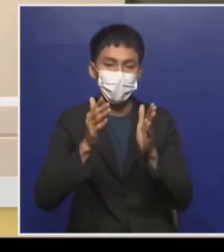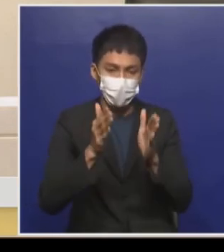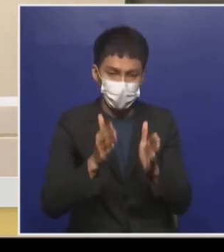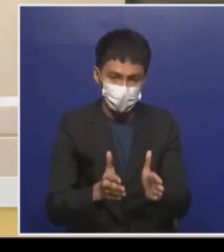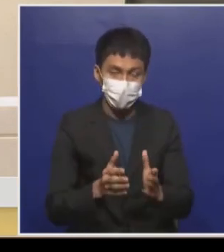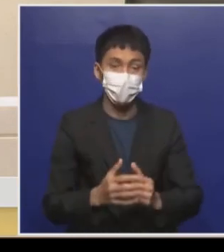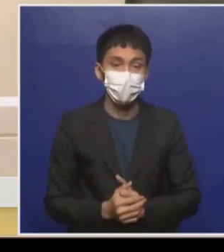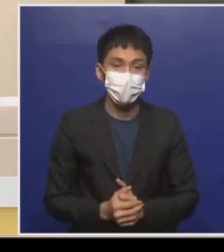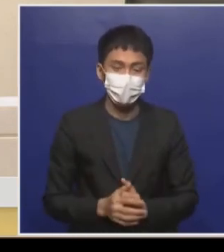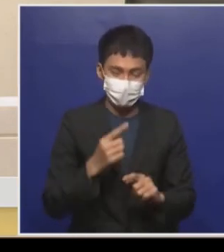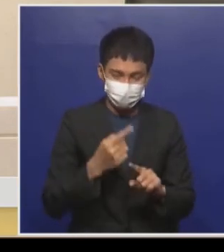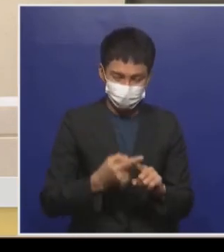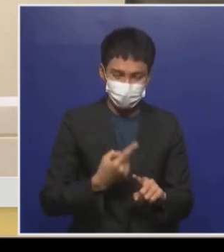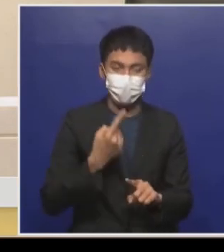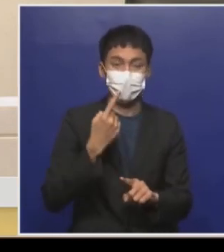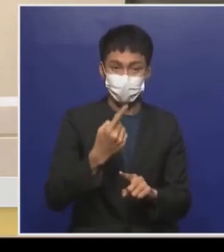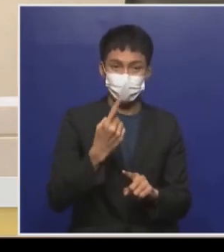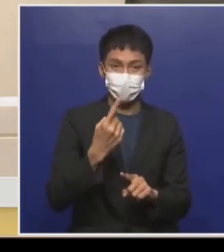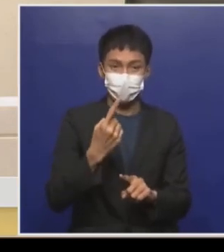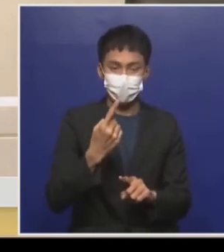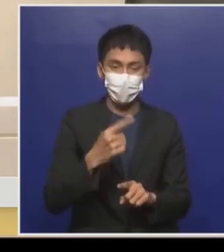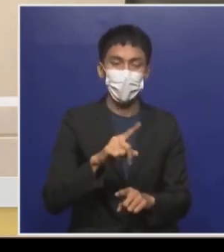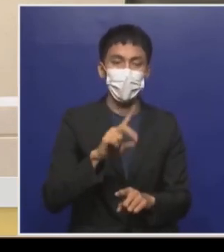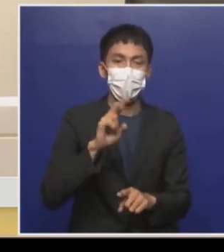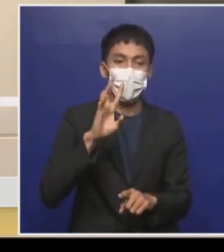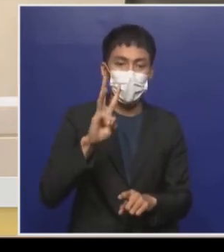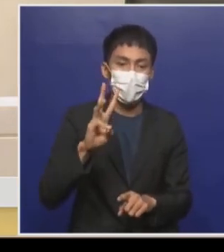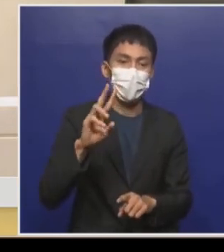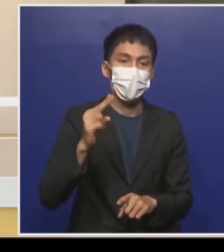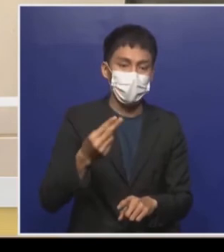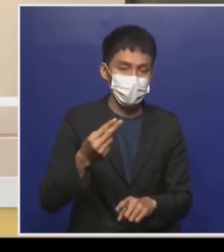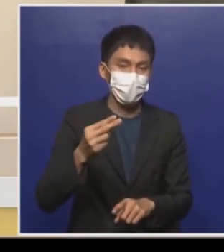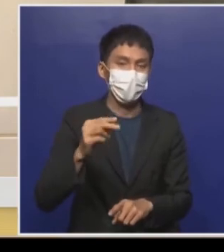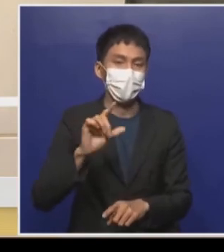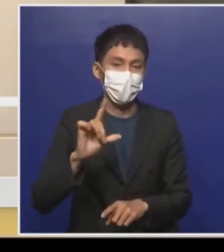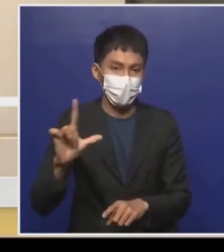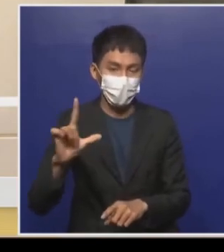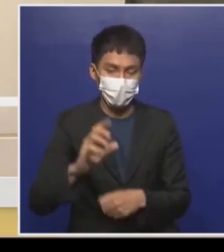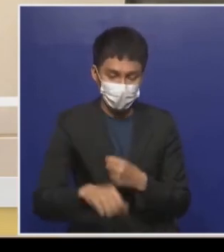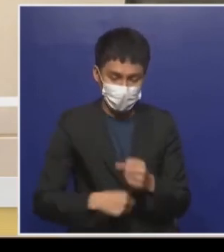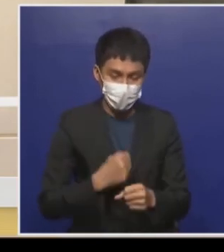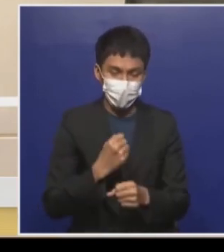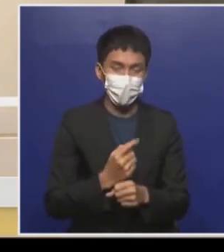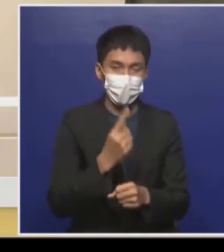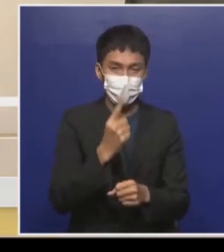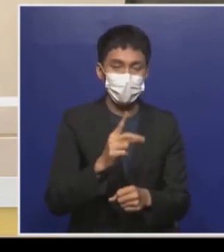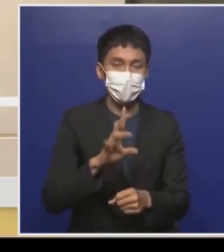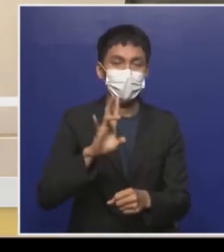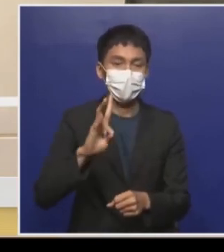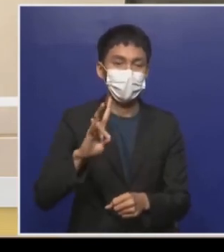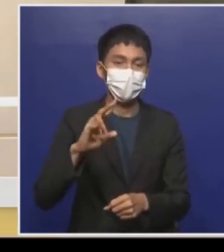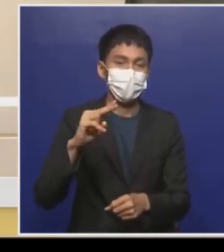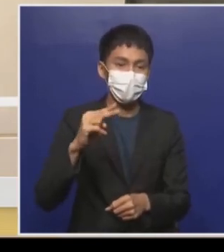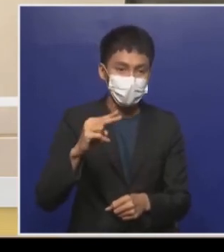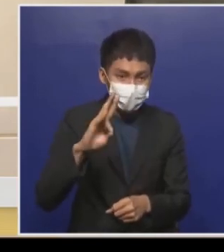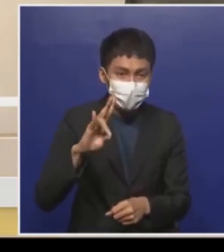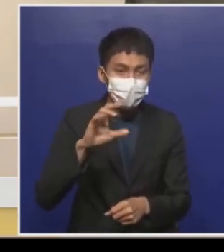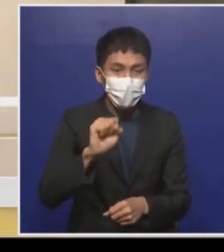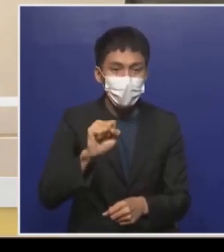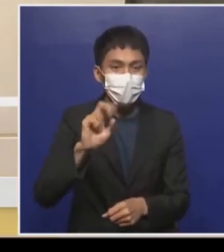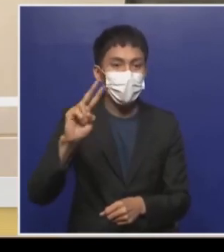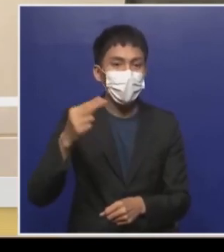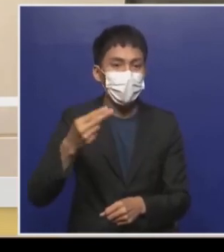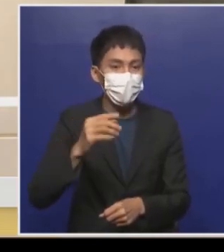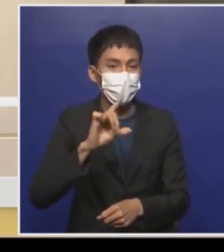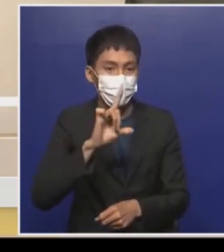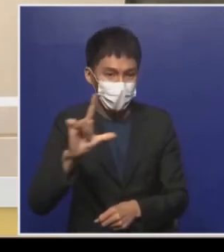ใช้ เงินเดือนละ 60,้าน บาทปีละ 750,000,000 ล้านบาทแล